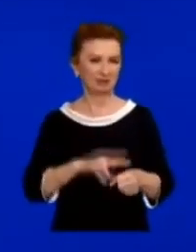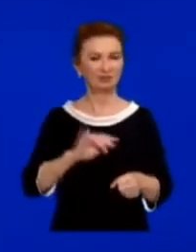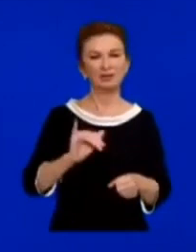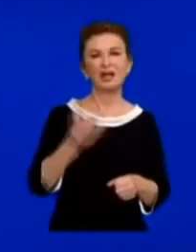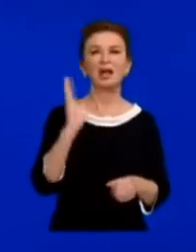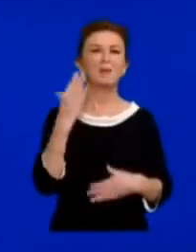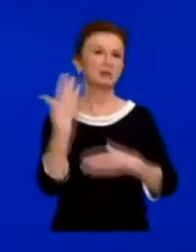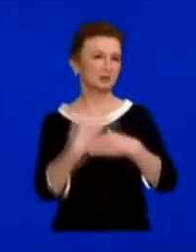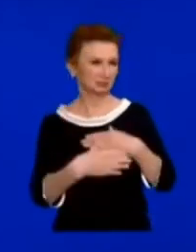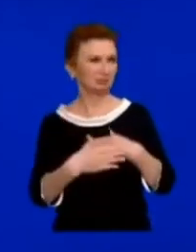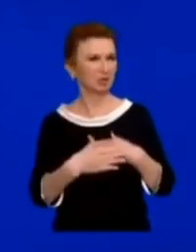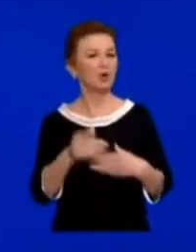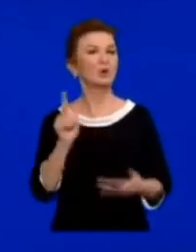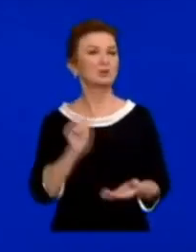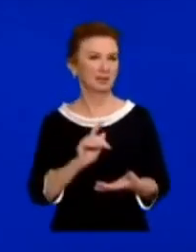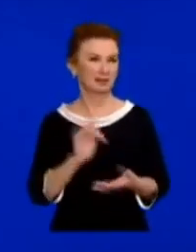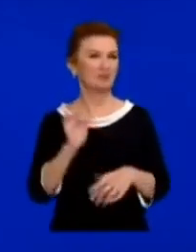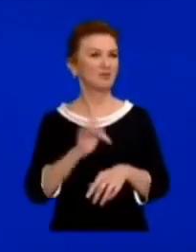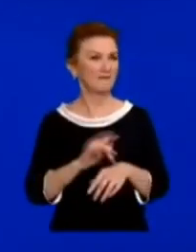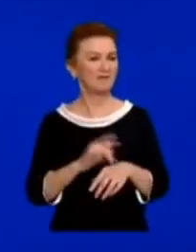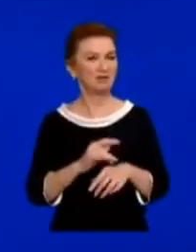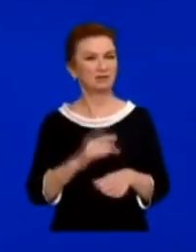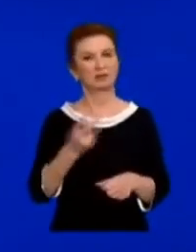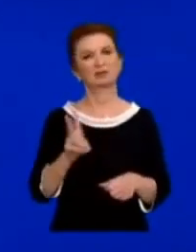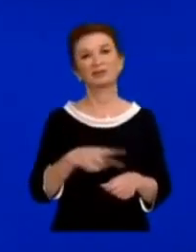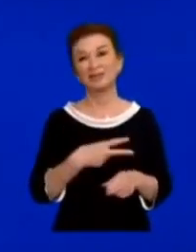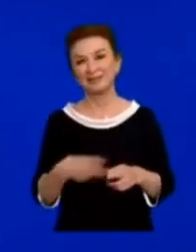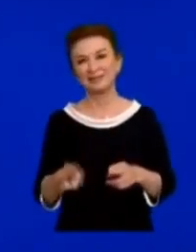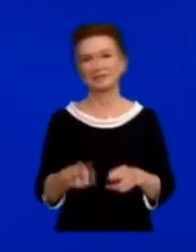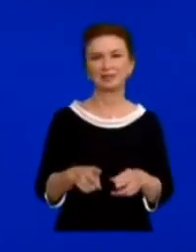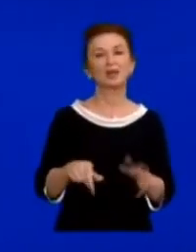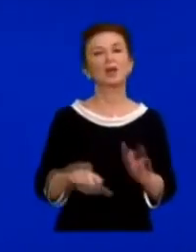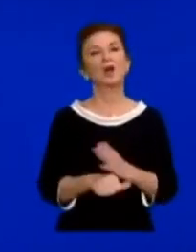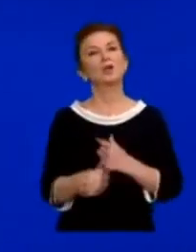ona ostatecznie będzie, no to właśnie od tego zamrażania, przedłużania bardzo dużo zależy.